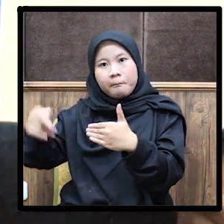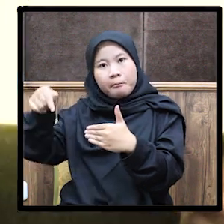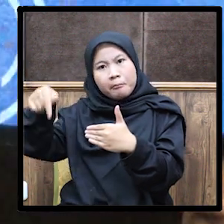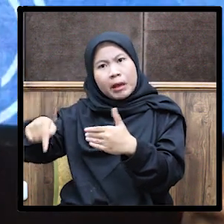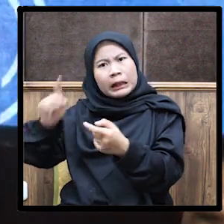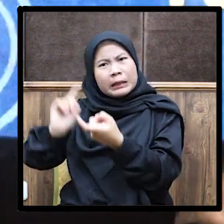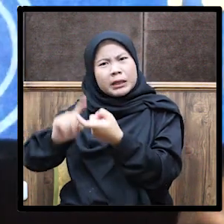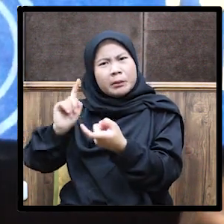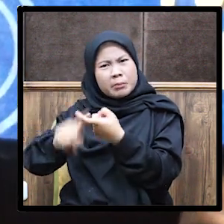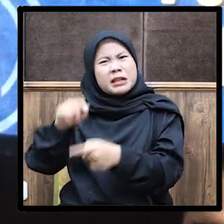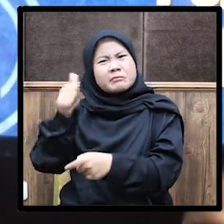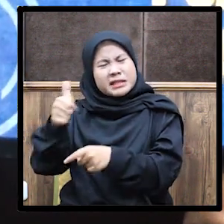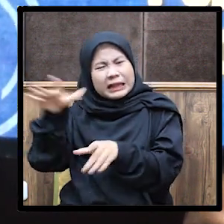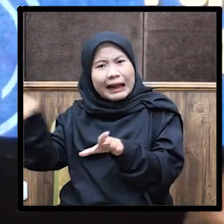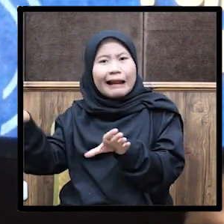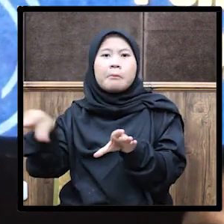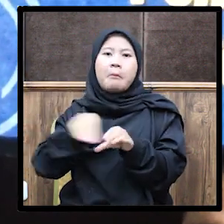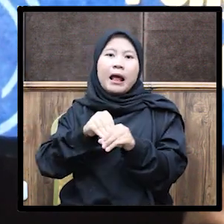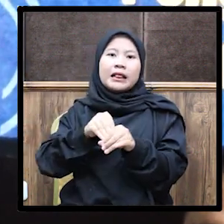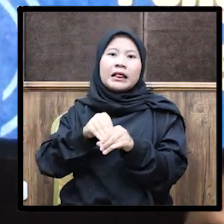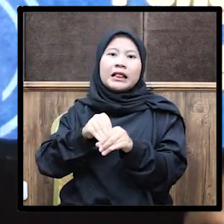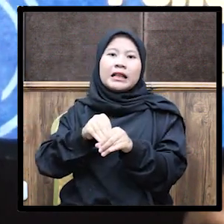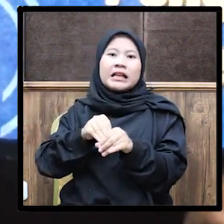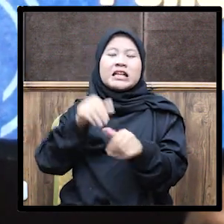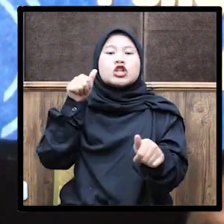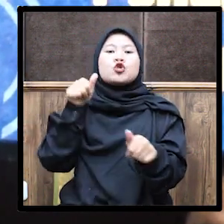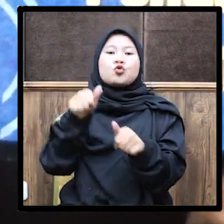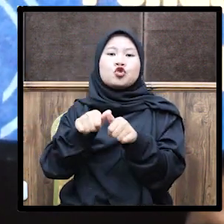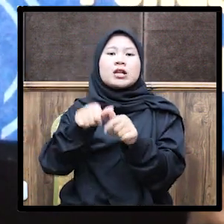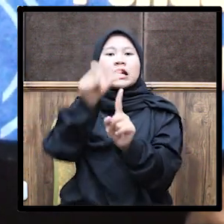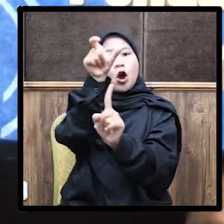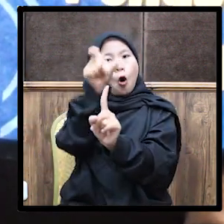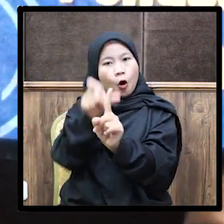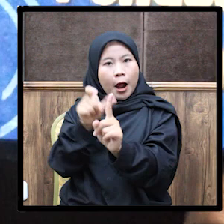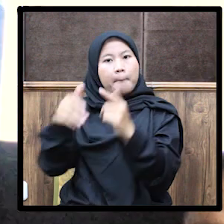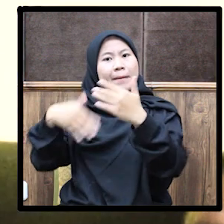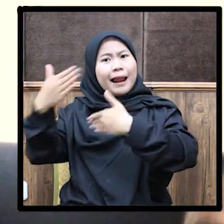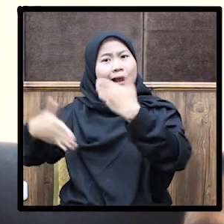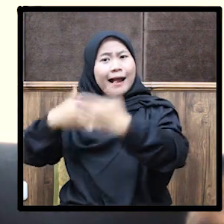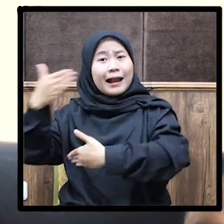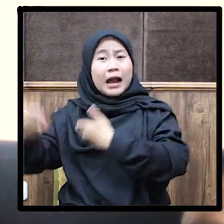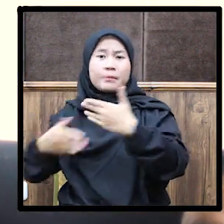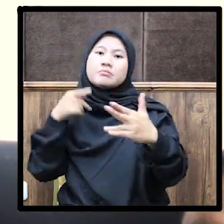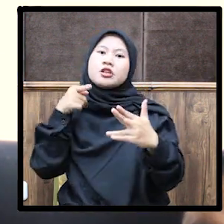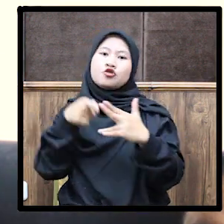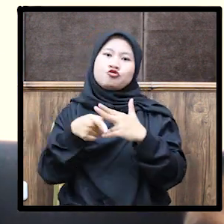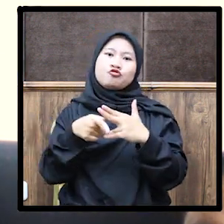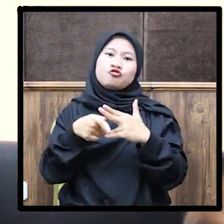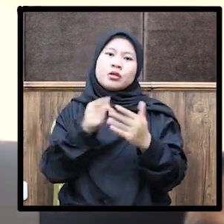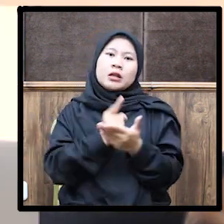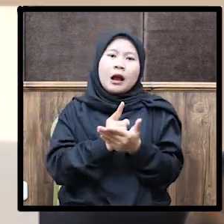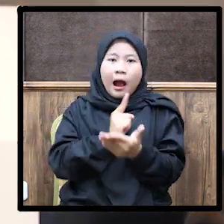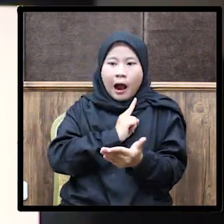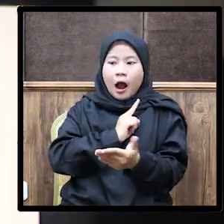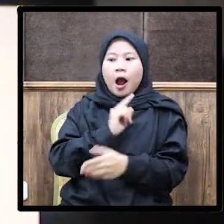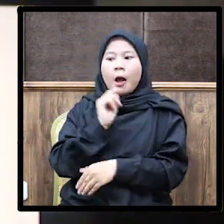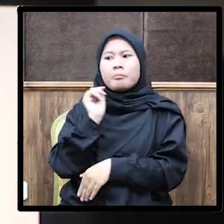untuk berpartisipasi menjadi penyelenggara pemilu. Itu adalah bagian dari hak, termasuk menjadi pemantau